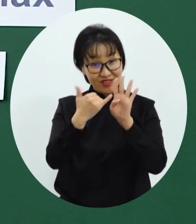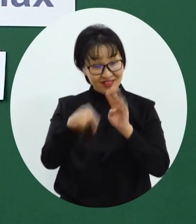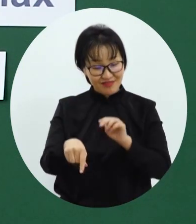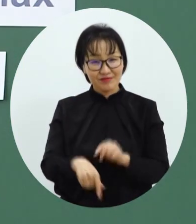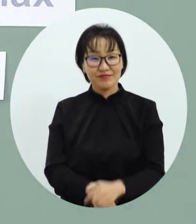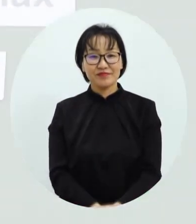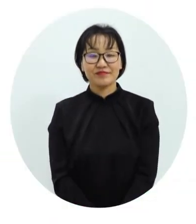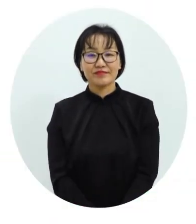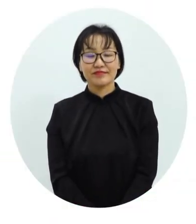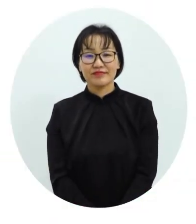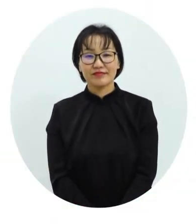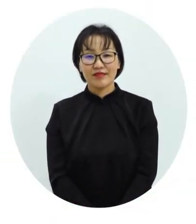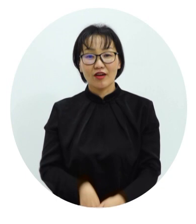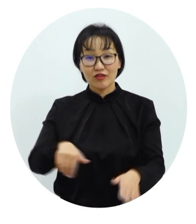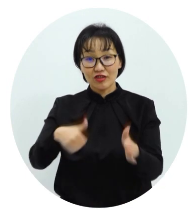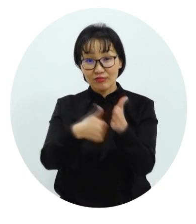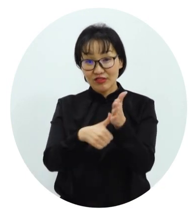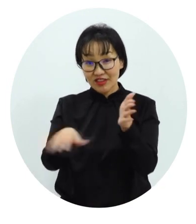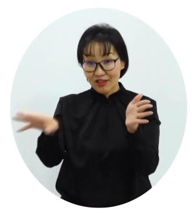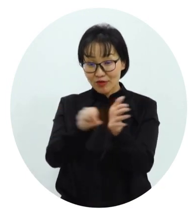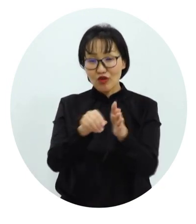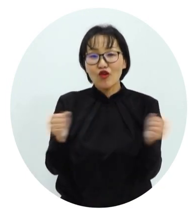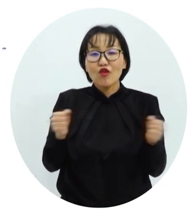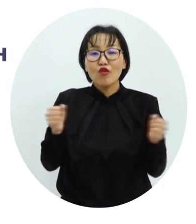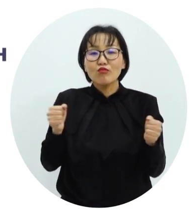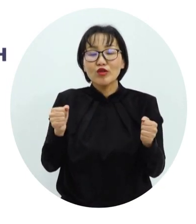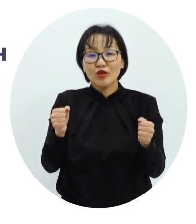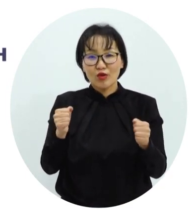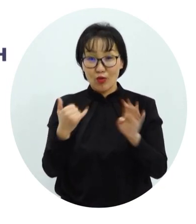одоо дэвтэр дээрээ багштайгаа нэгээд өвлийн үлрэлийг бичээ.